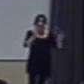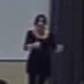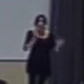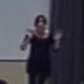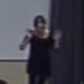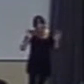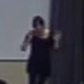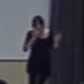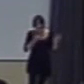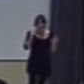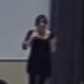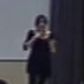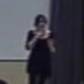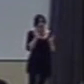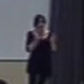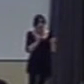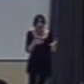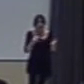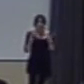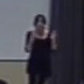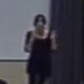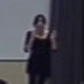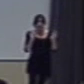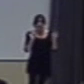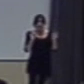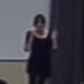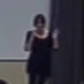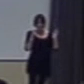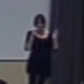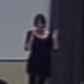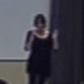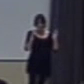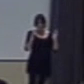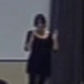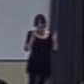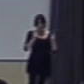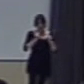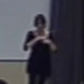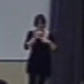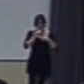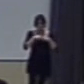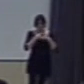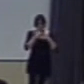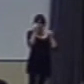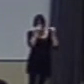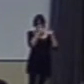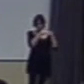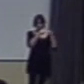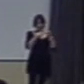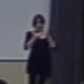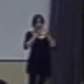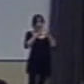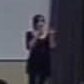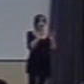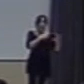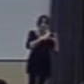Però bueno, com deia abans, no? Estem en un moment que segurament estem molt interpel·lats també per repensar moltes coses, tant des del món de la comunicació,